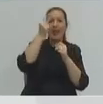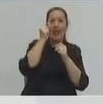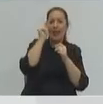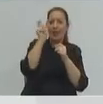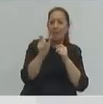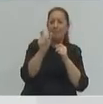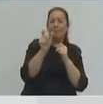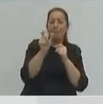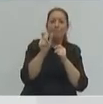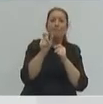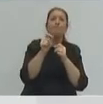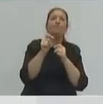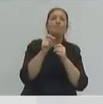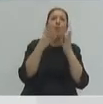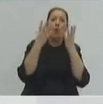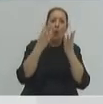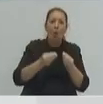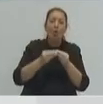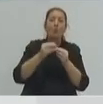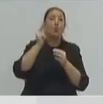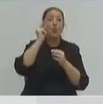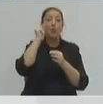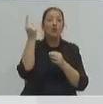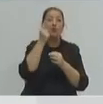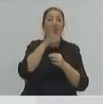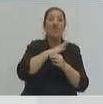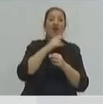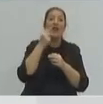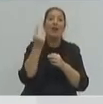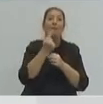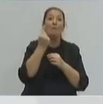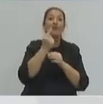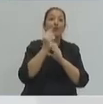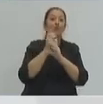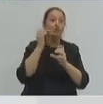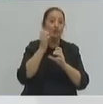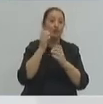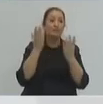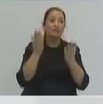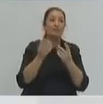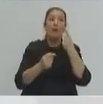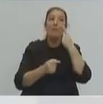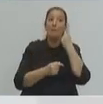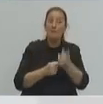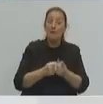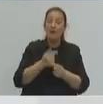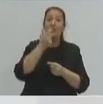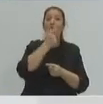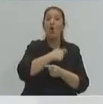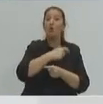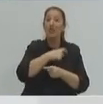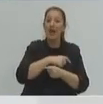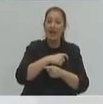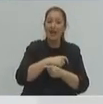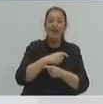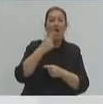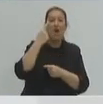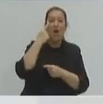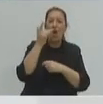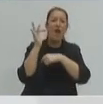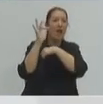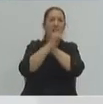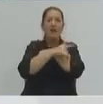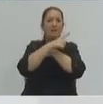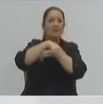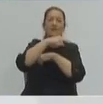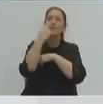Ama unuttuğumuz bir konu var, minibüsçüler arkadaşlar. Bakın, özellikle yine Taşra'da